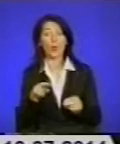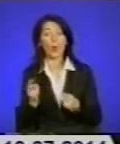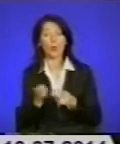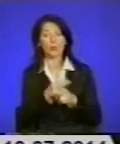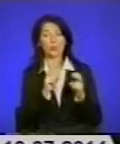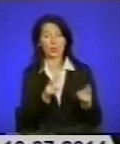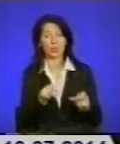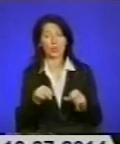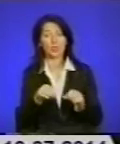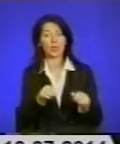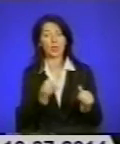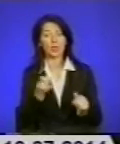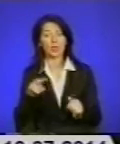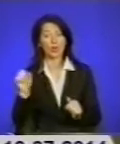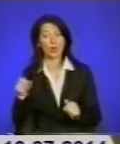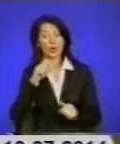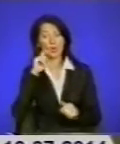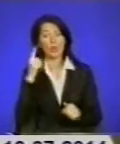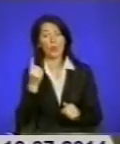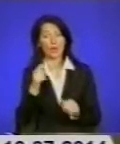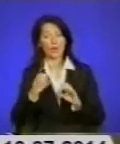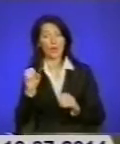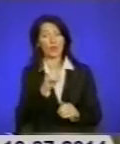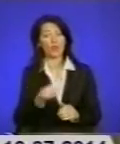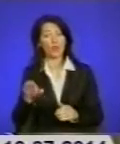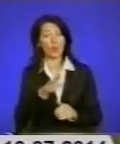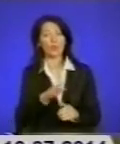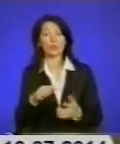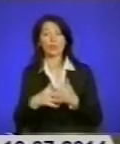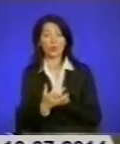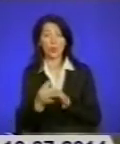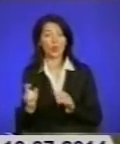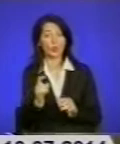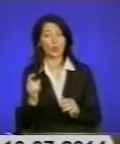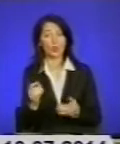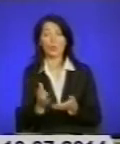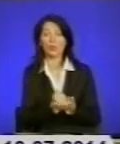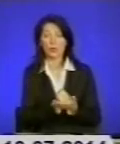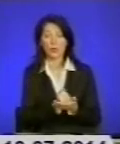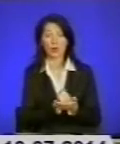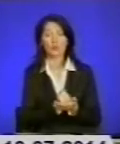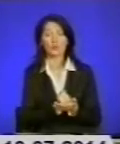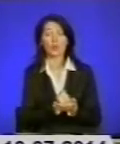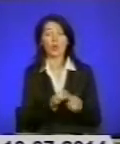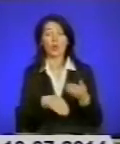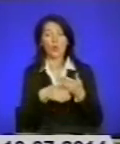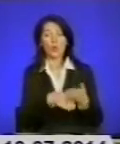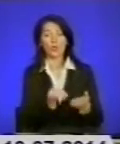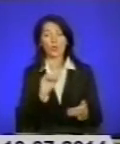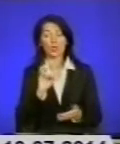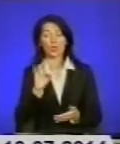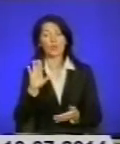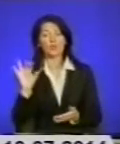Європі за сільськогосподарським потенціалом, нагадав аграріям прем'єр. Реалізувати його допоможуть інвестиції, але прийдуть вони тільки на